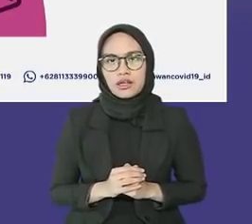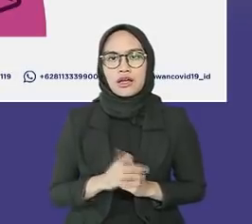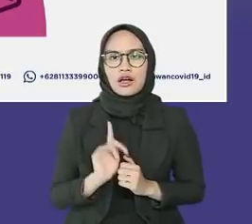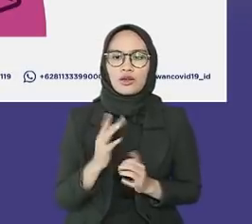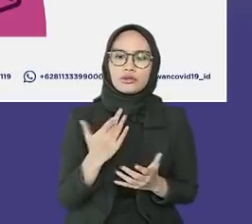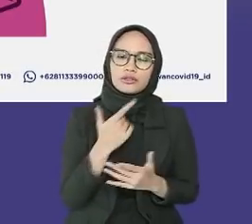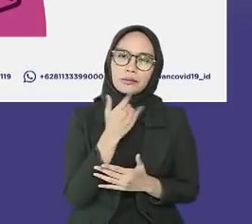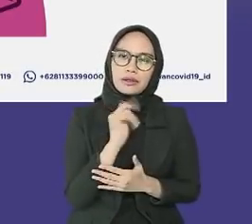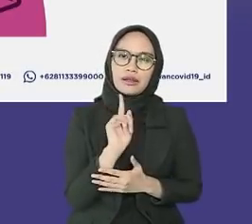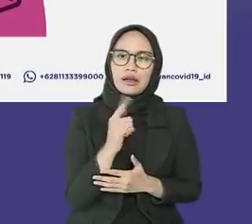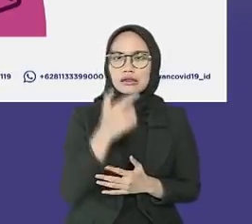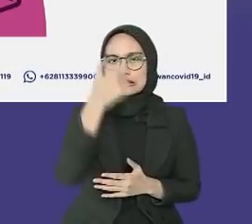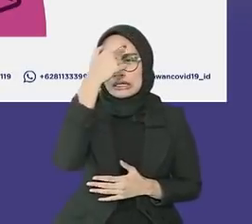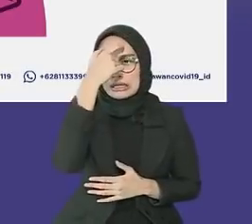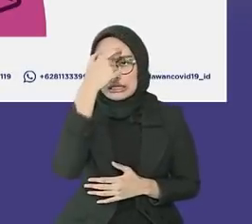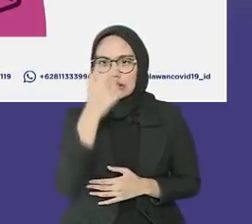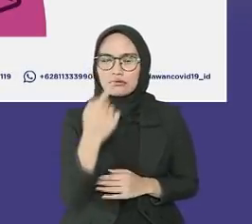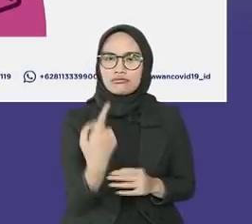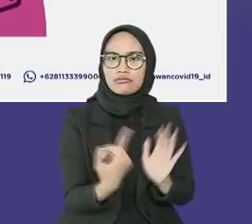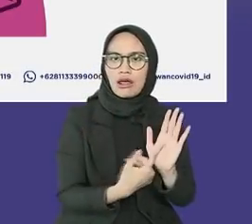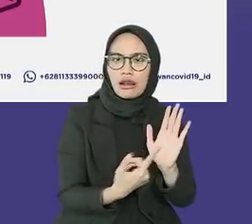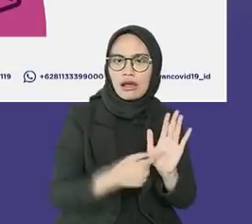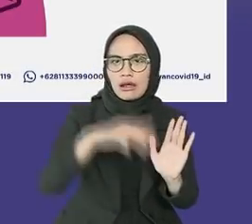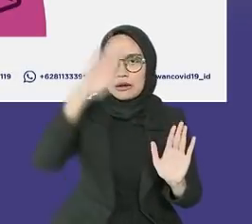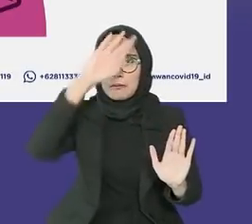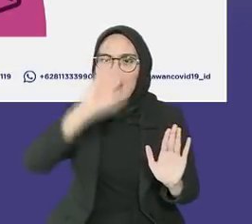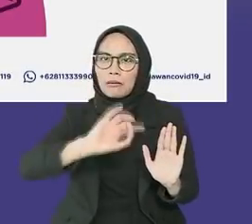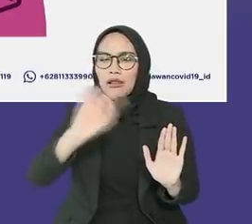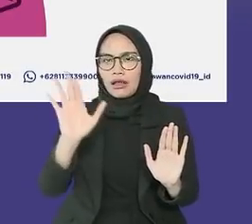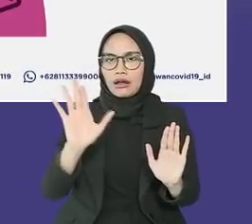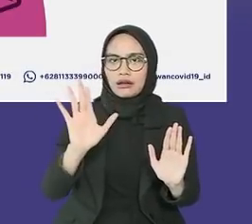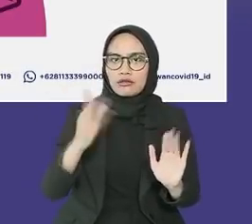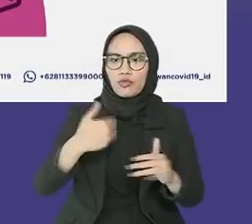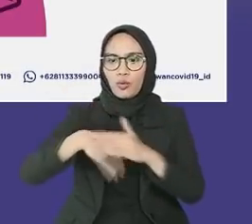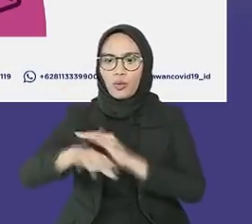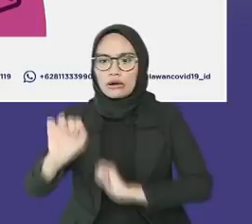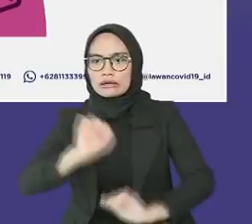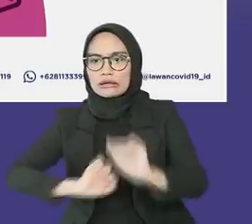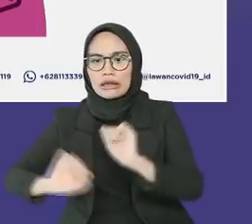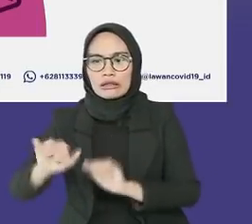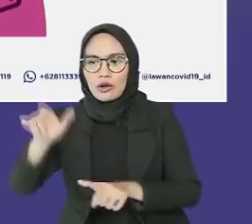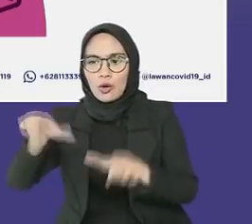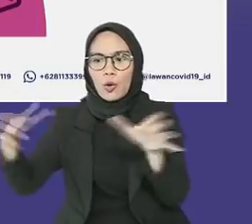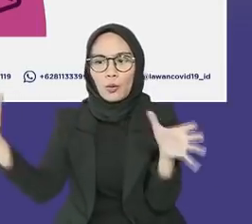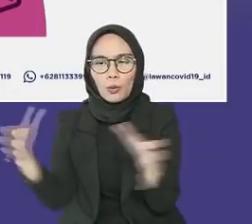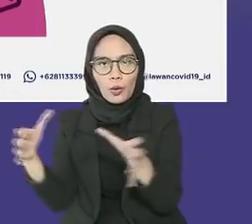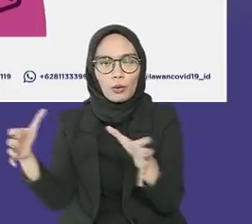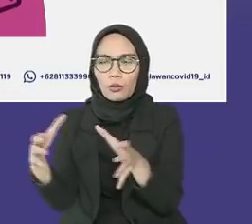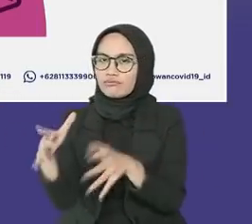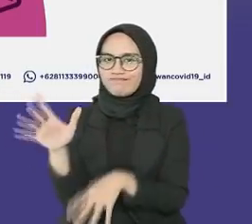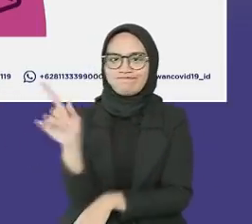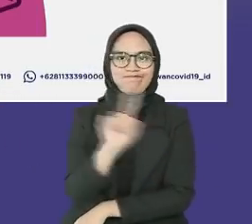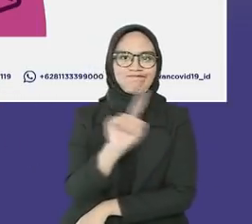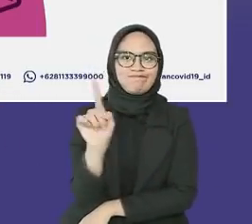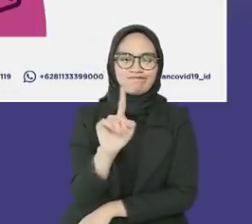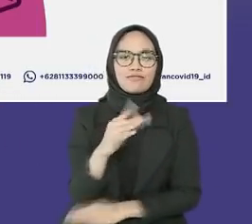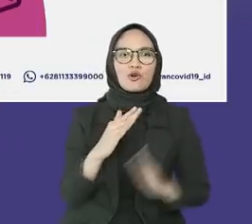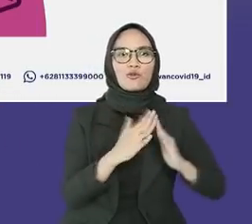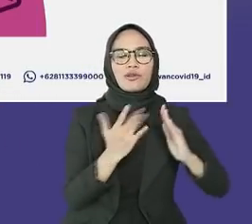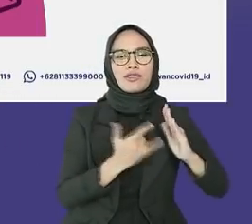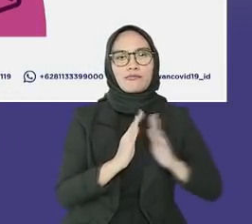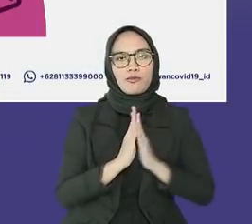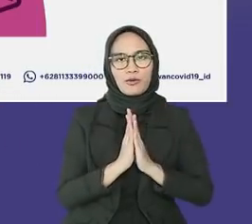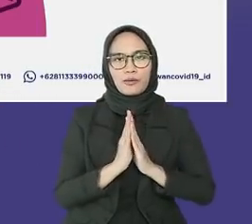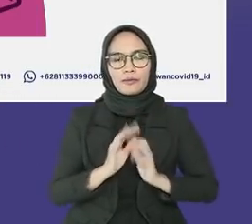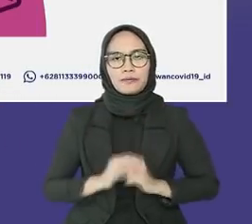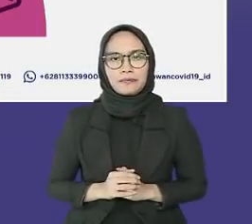aktivitas luar ruang dan perjalanan demi keamanan diri sendiri dan orang lain di sekitar kita. Dan yang